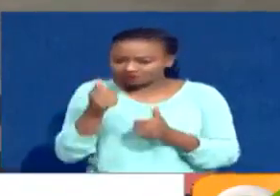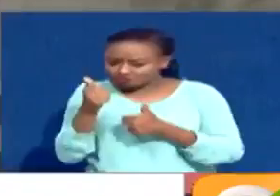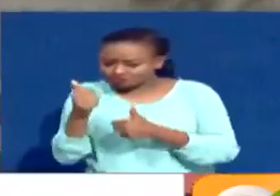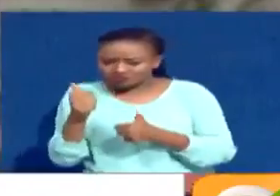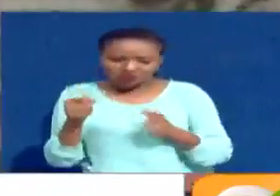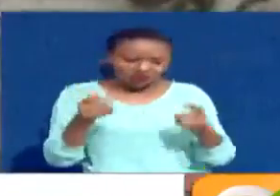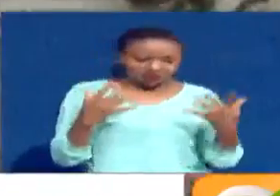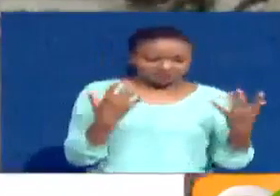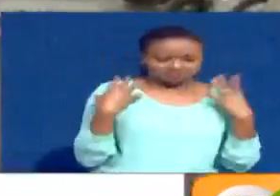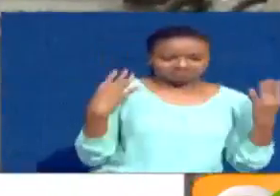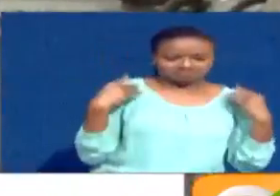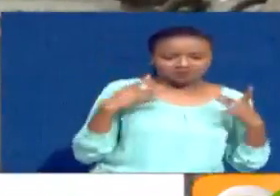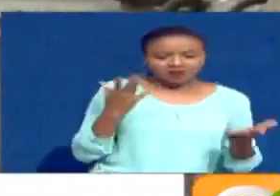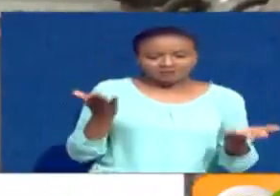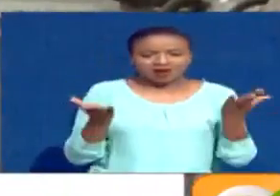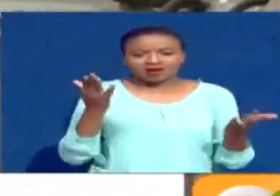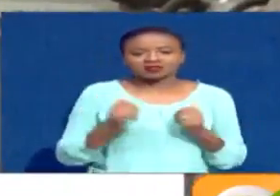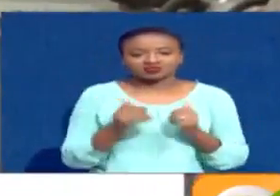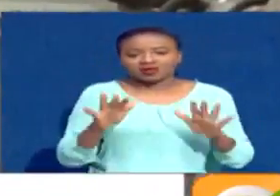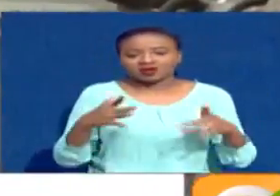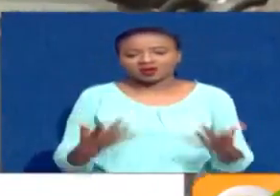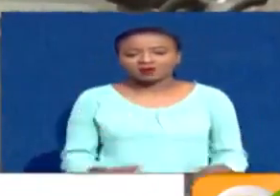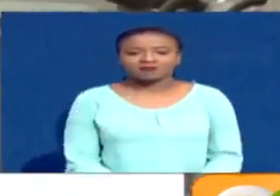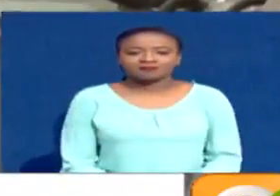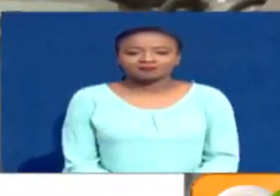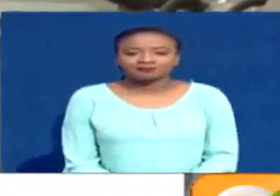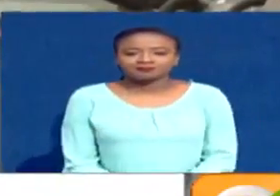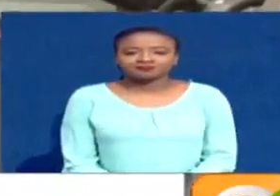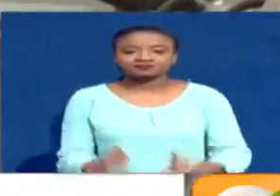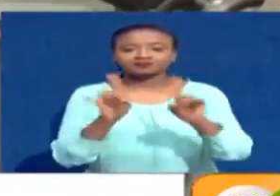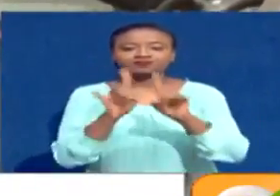kuzibalance mambo na training mambo na nutrition. And then